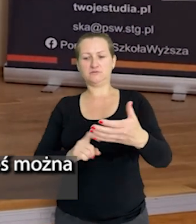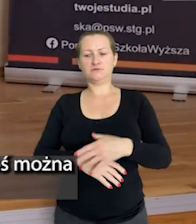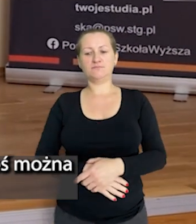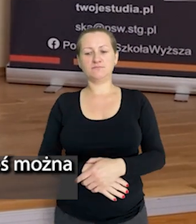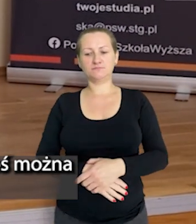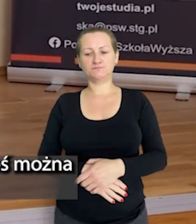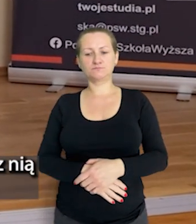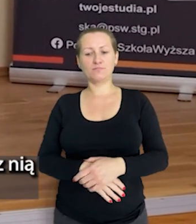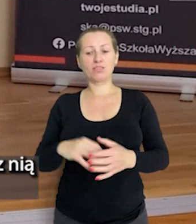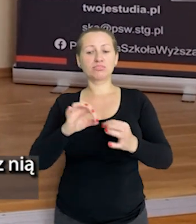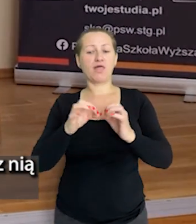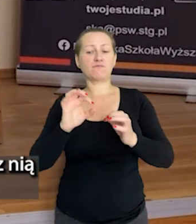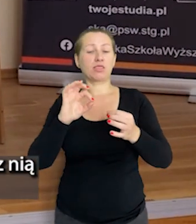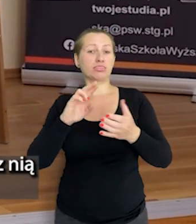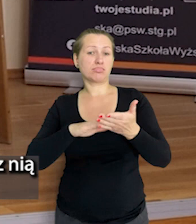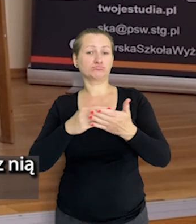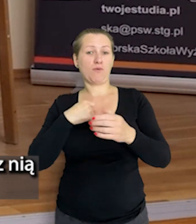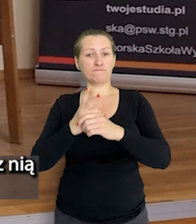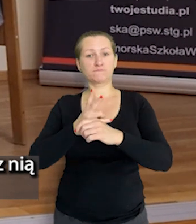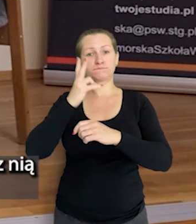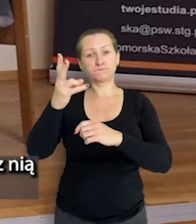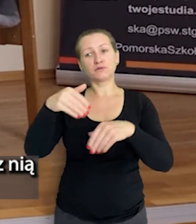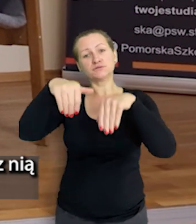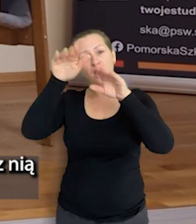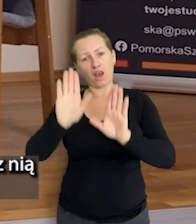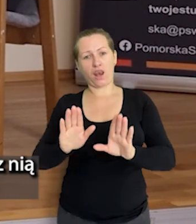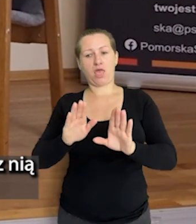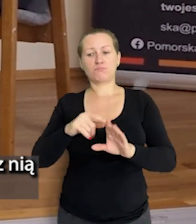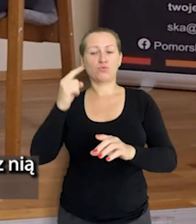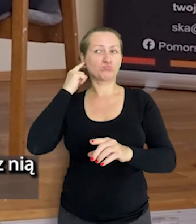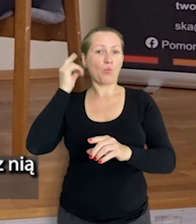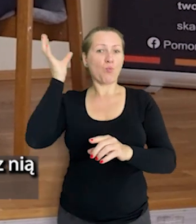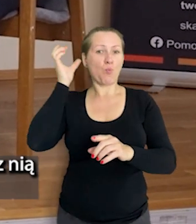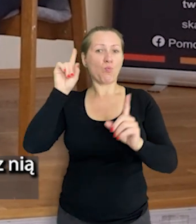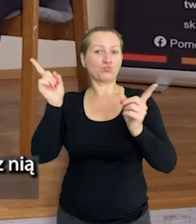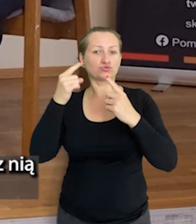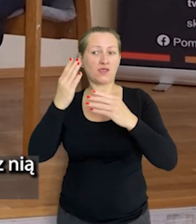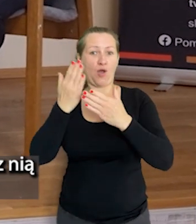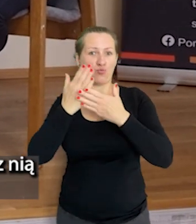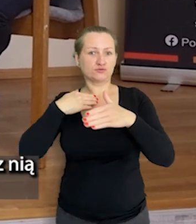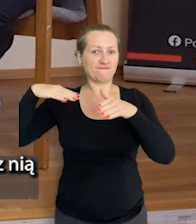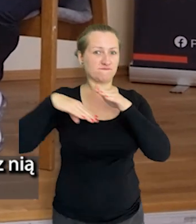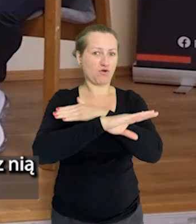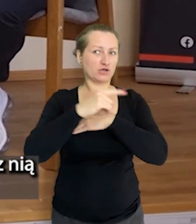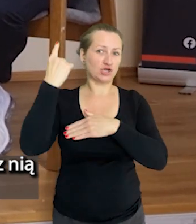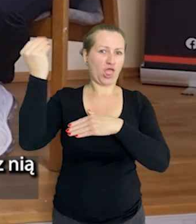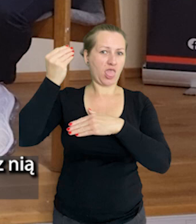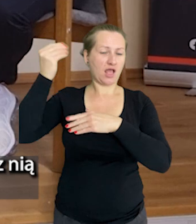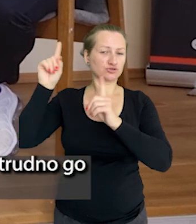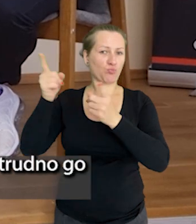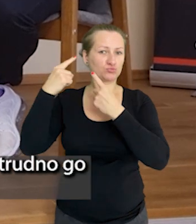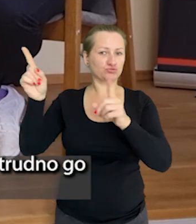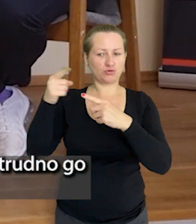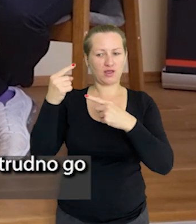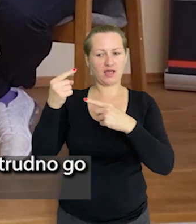napisać sprayem. Tak samo jak wchodzimy gdzieś do sklepu, słysząc jakąś muzykę w radiu i potem z nią wychodzimy, tak samo te słowa też gdzieś